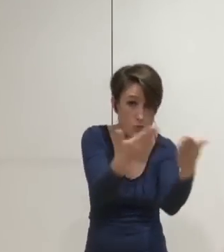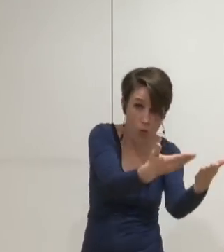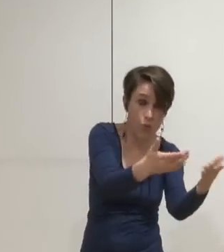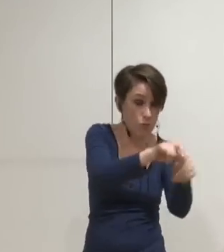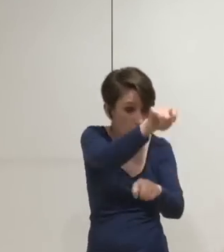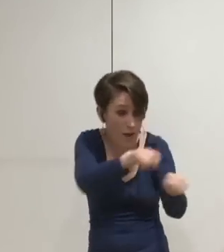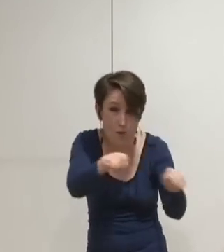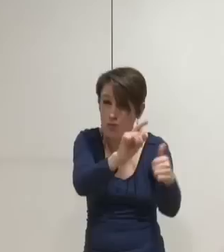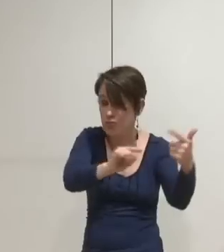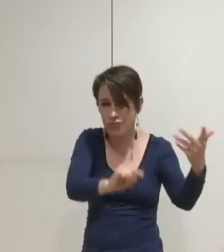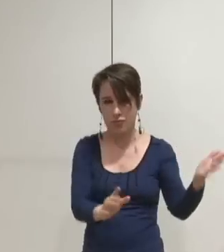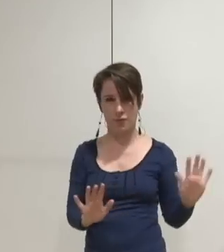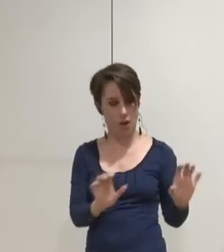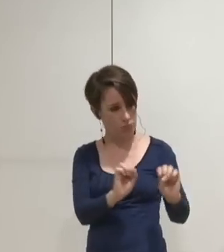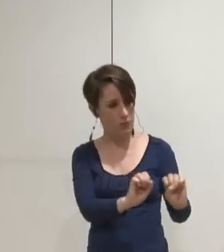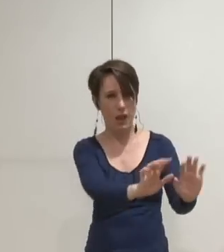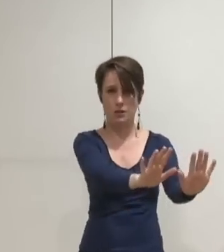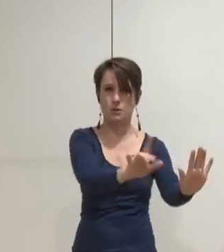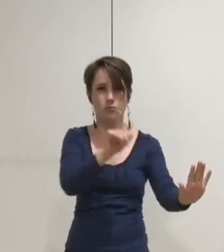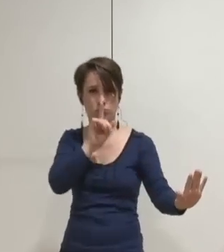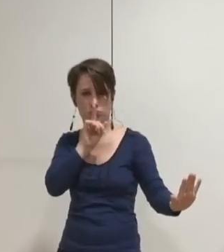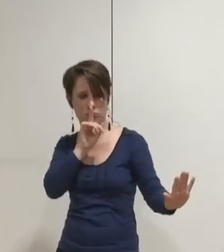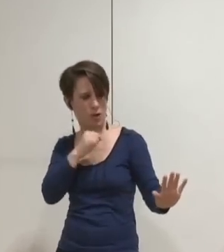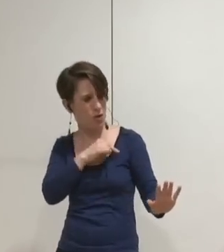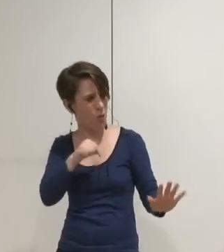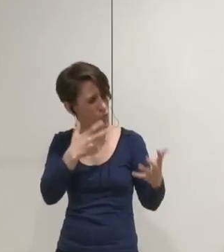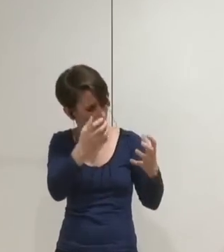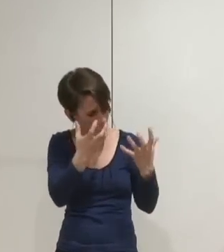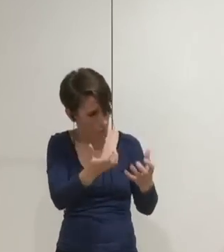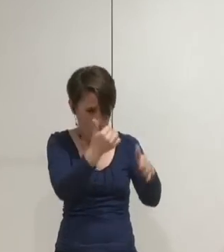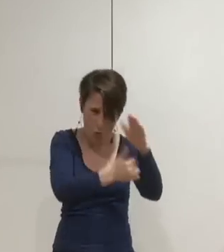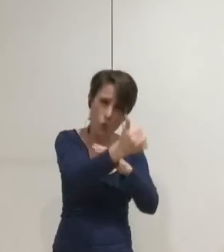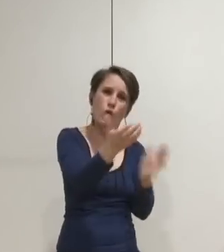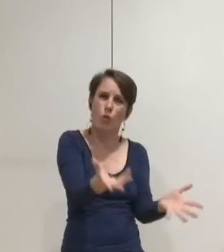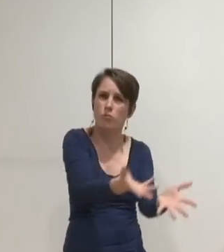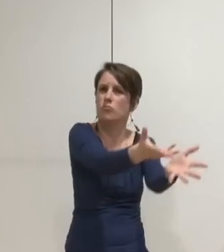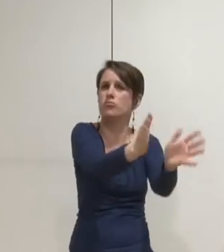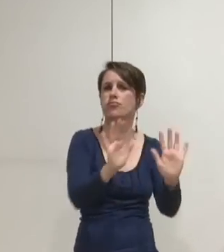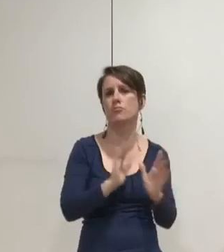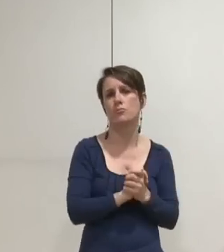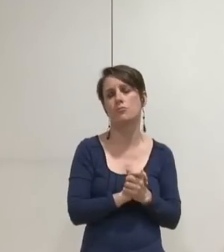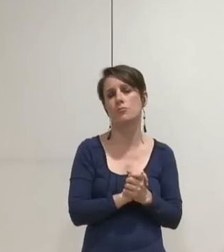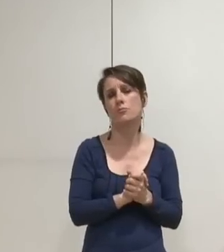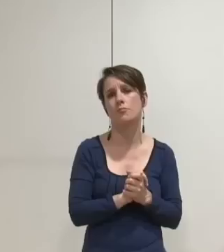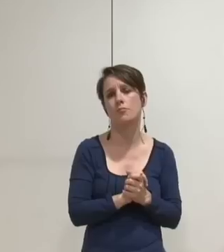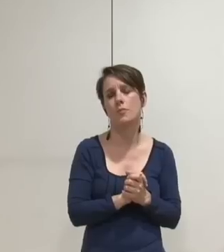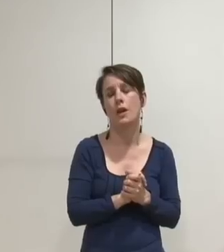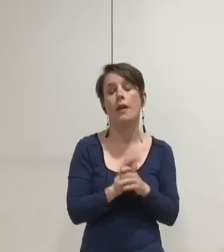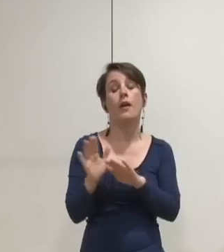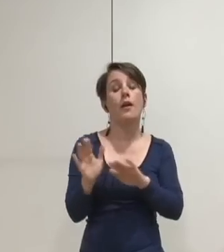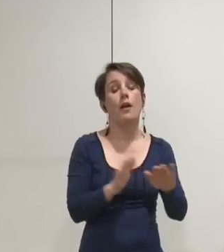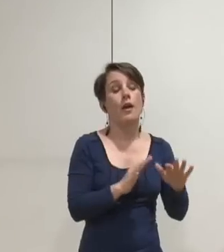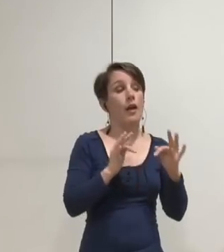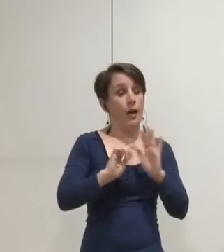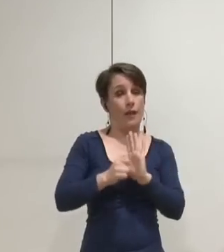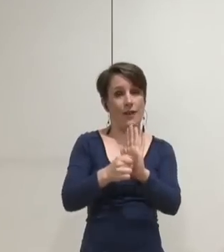d'évaluation notre objectif est de laisser un maximum d'autonomie au table de quartier alors pour terminer sur le calendrier